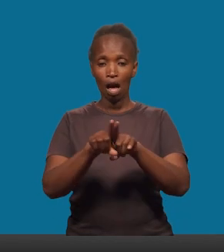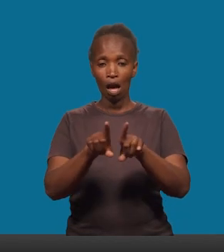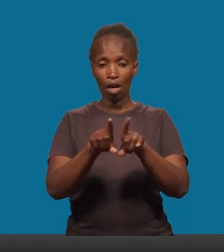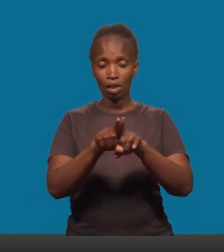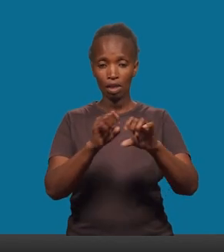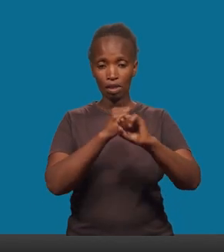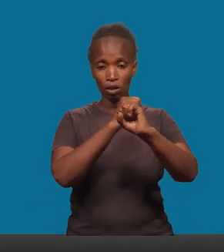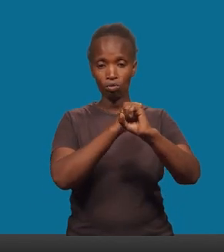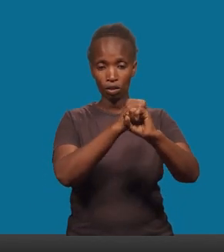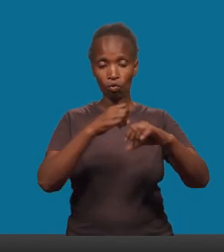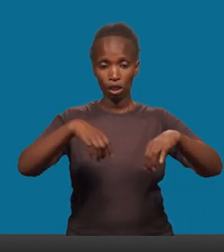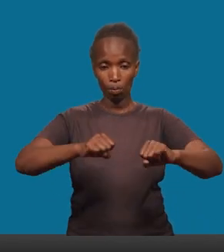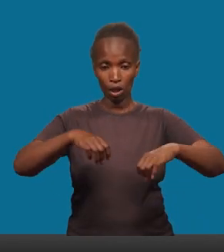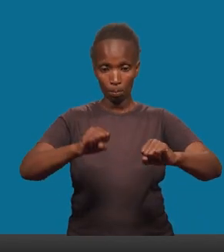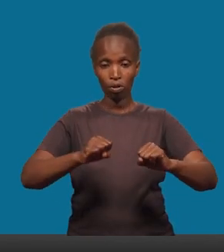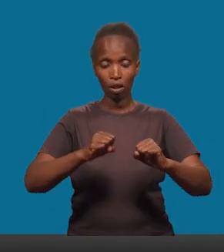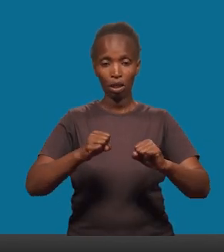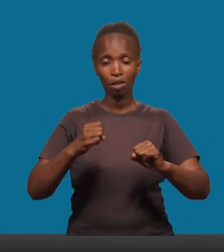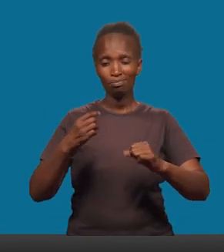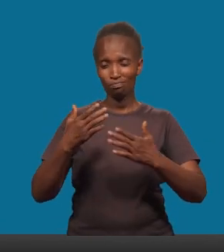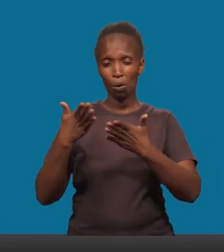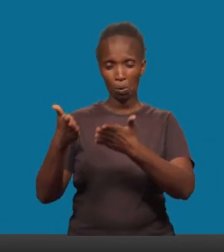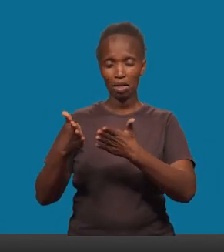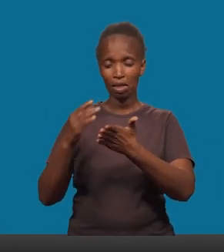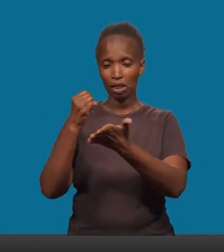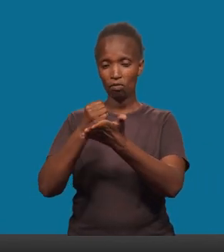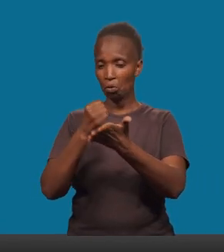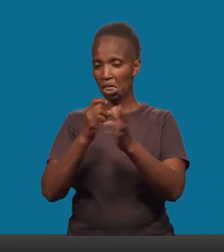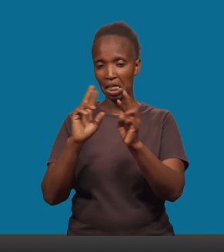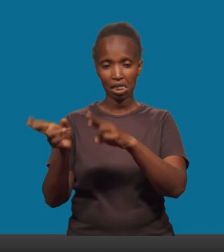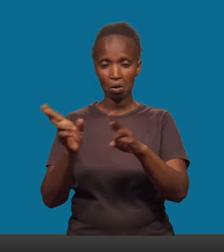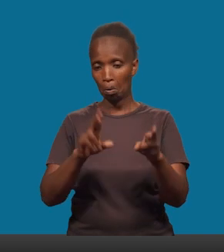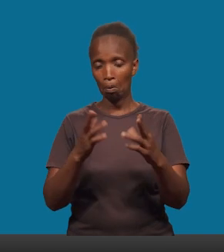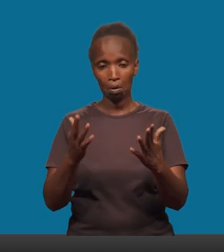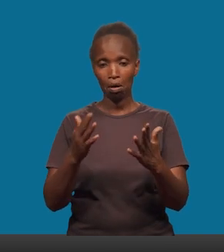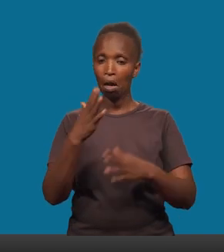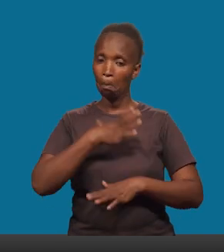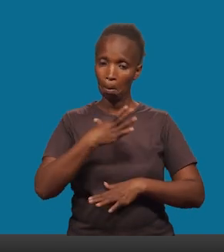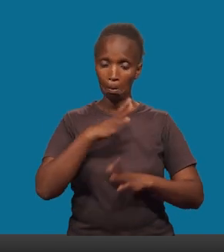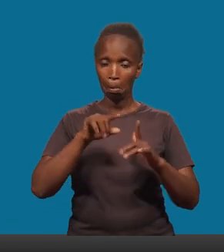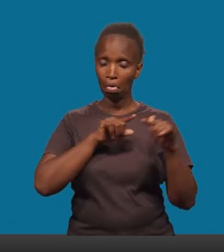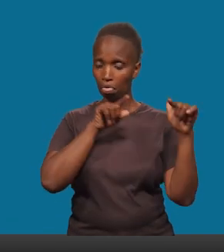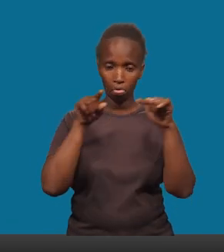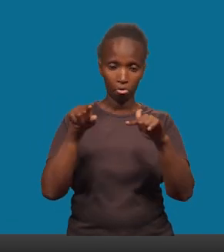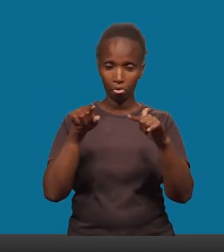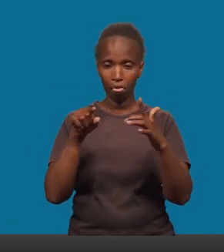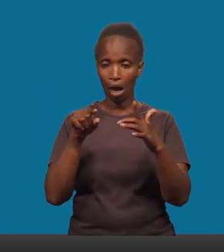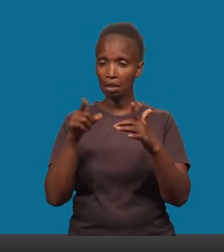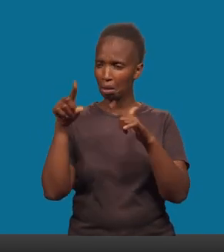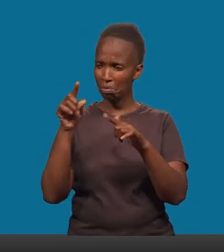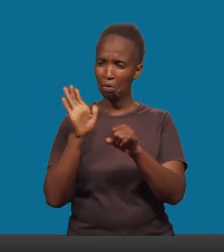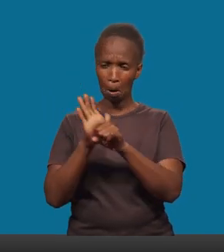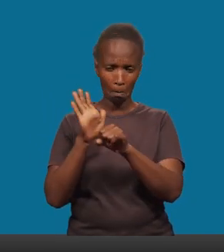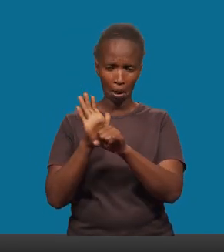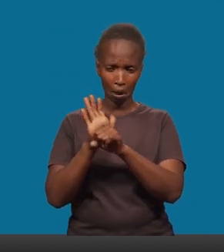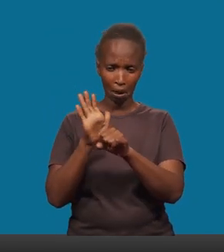nakonga security ya bodaboda hapa Kisii. Nilikuwa kwa ofisi kama kawaida kazi yetu. Watu wakakuja